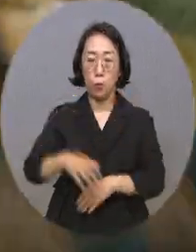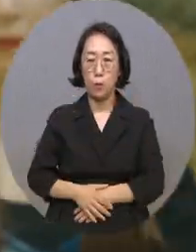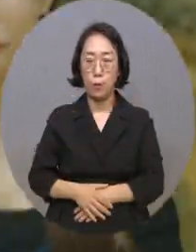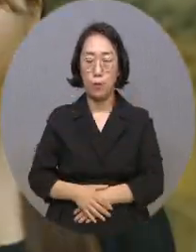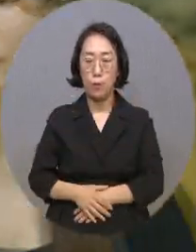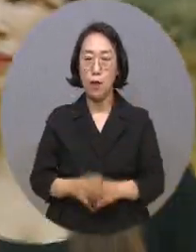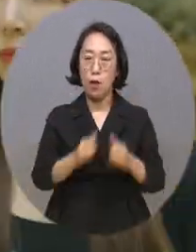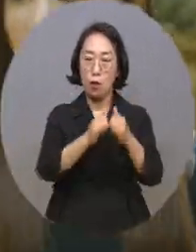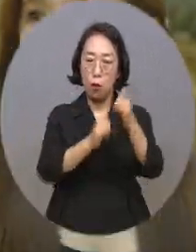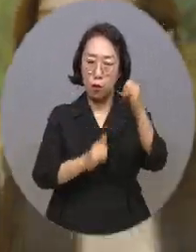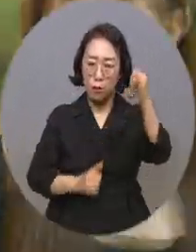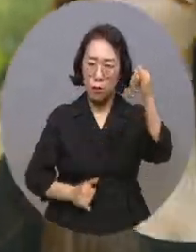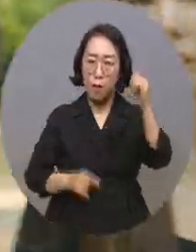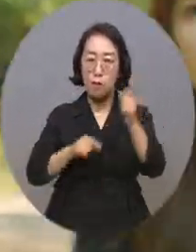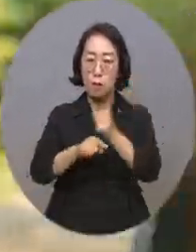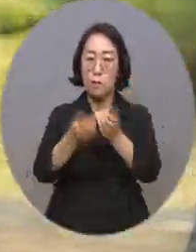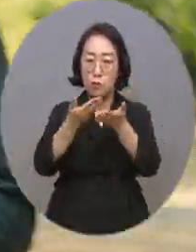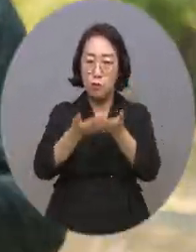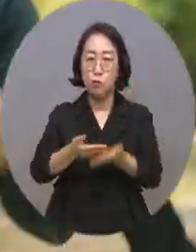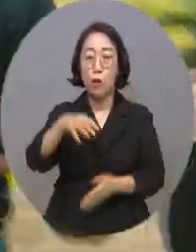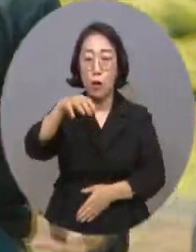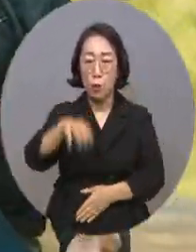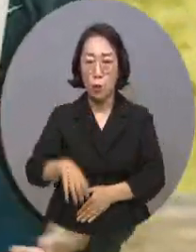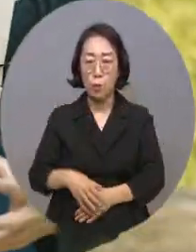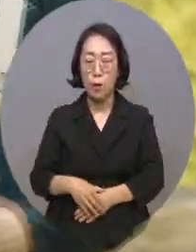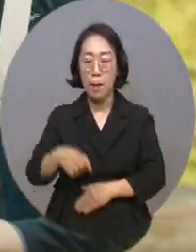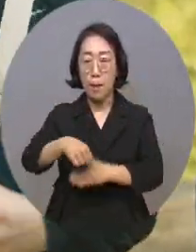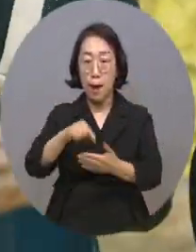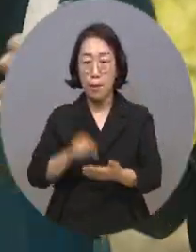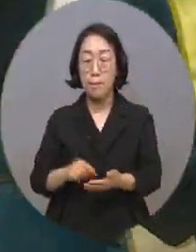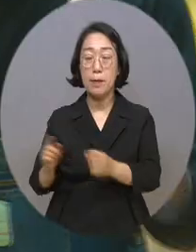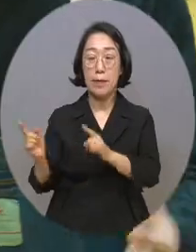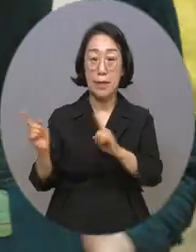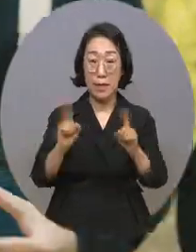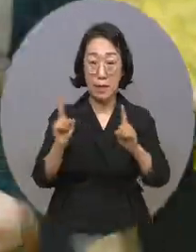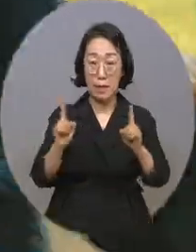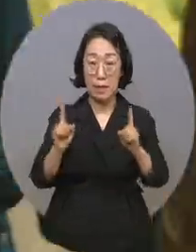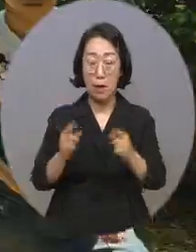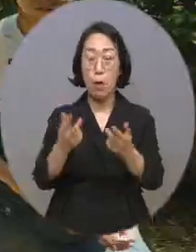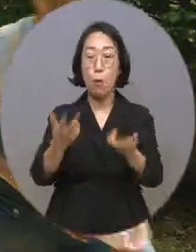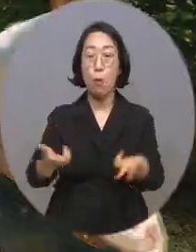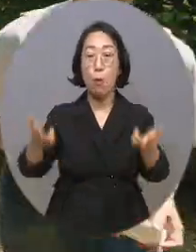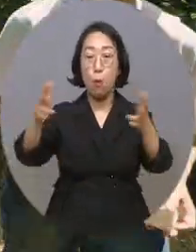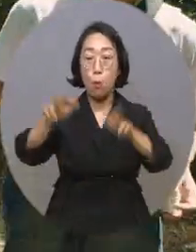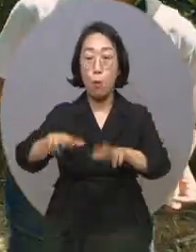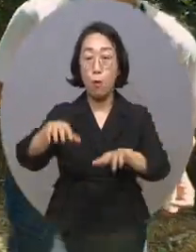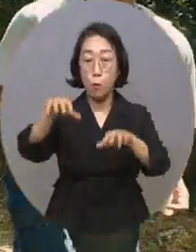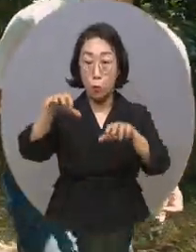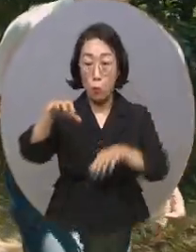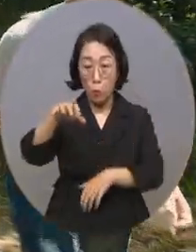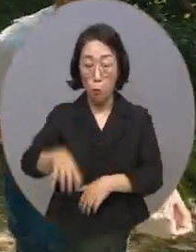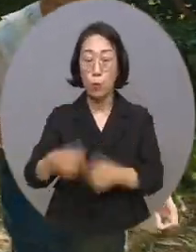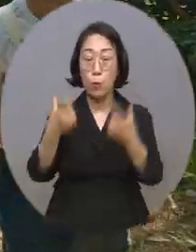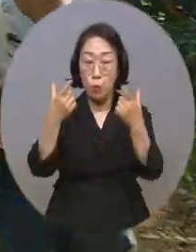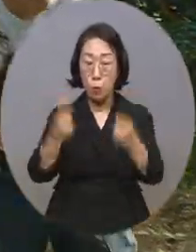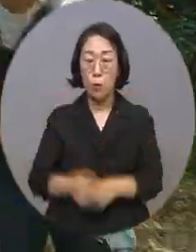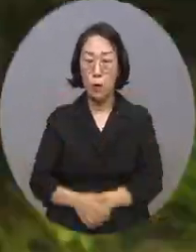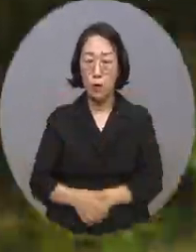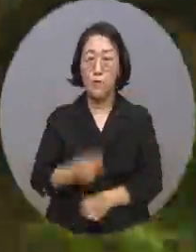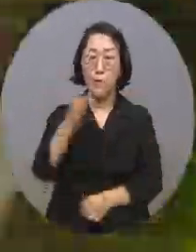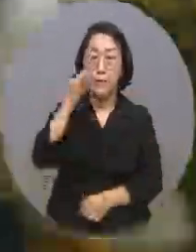장소도 역시나 의미가 있지만 정말 말씀하신 대로 힐링, 공원으로서 충분히. 역사 공부도 되고 또